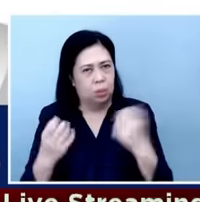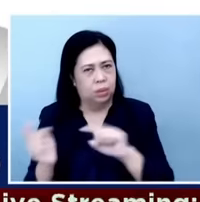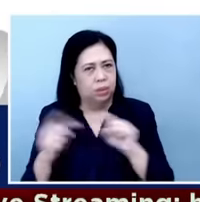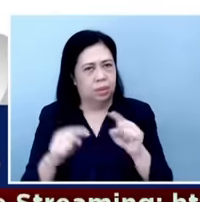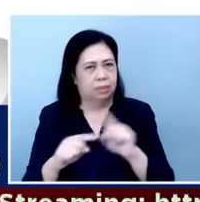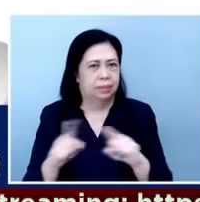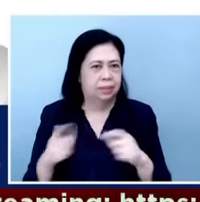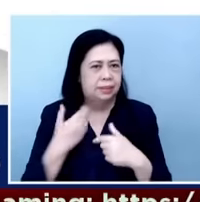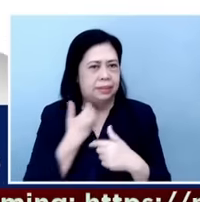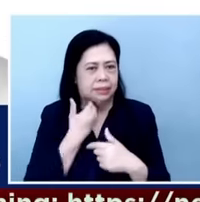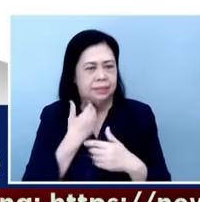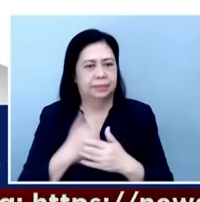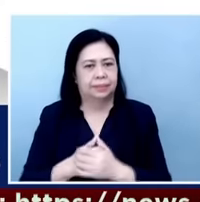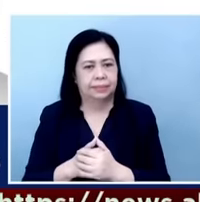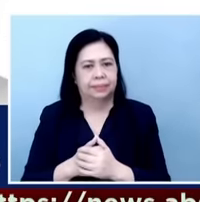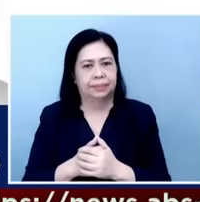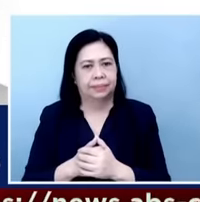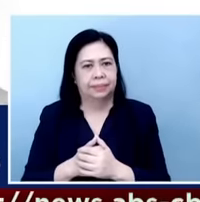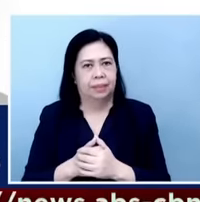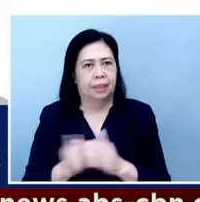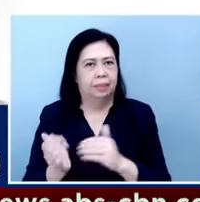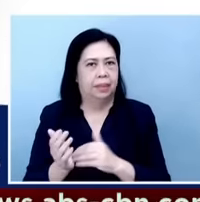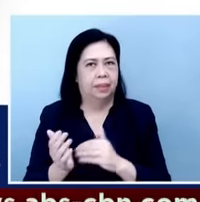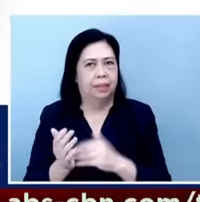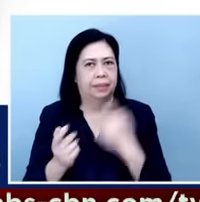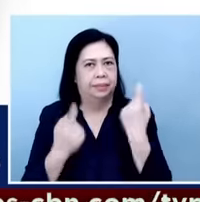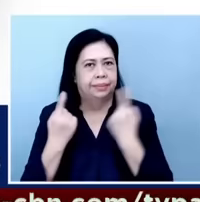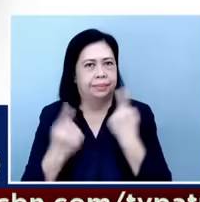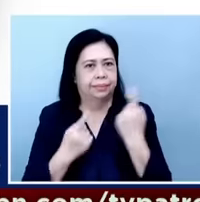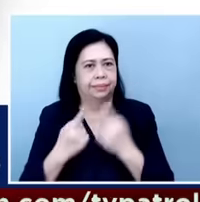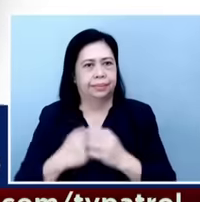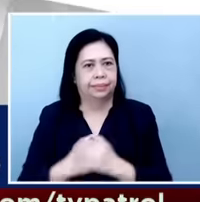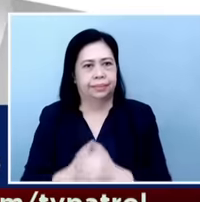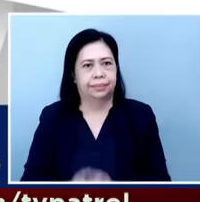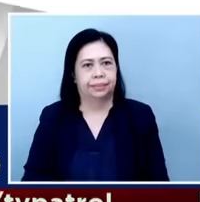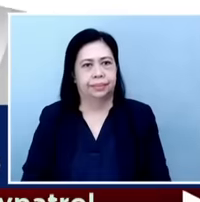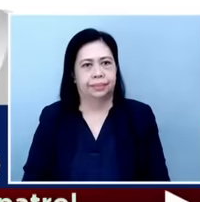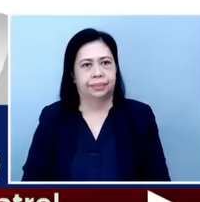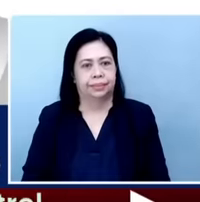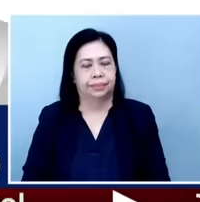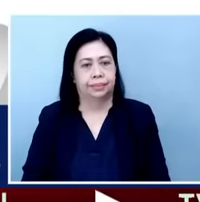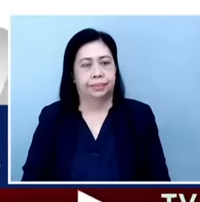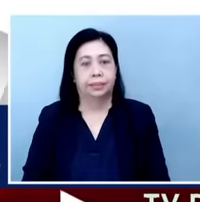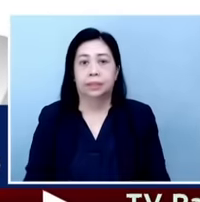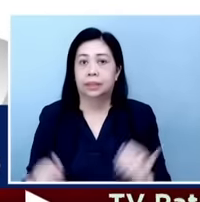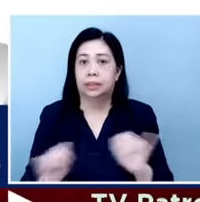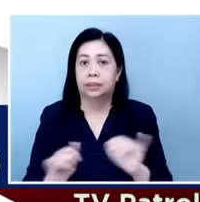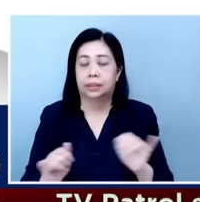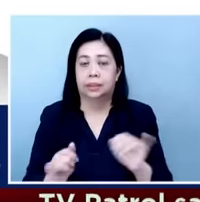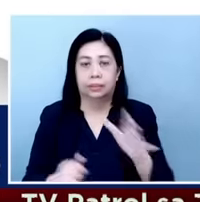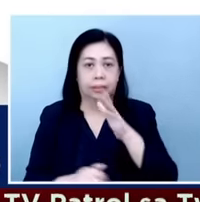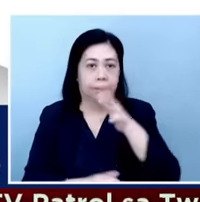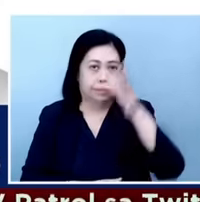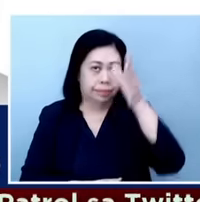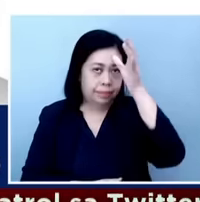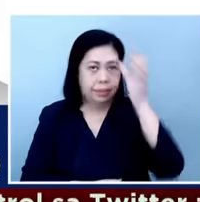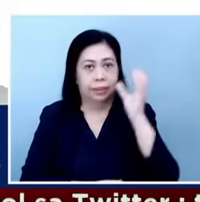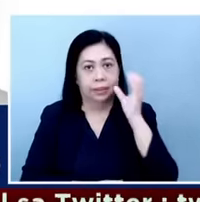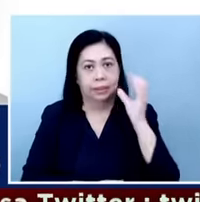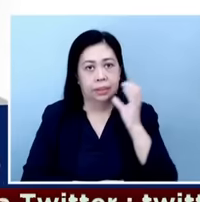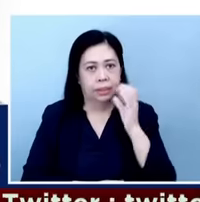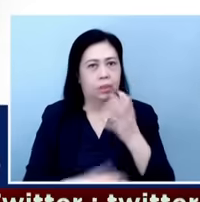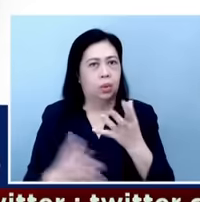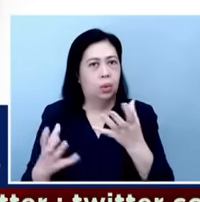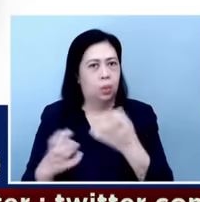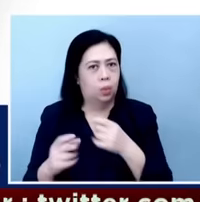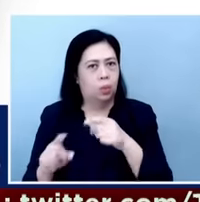lang medical concerns prevented him from going. Gaya umano ng mga magulang ni Camilon, nais din ni De